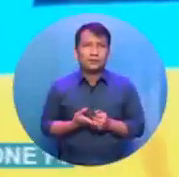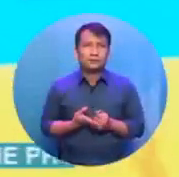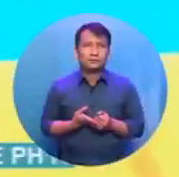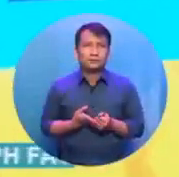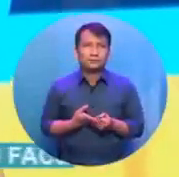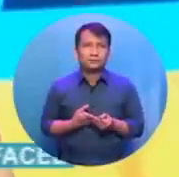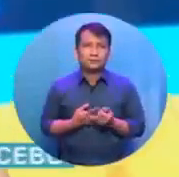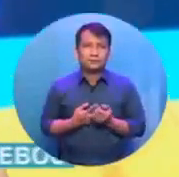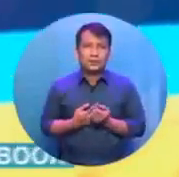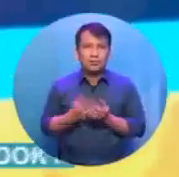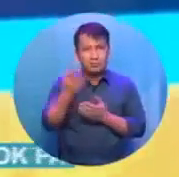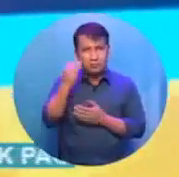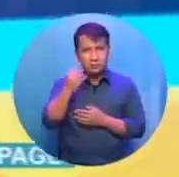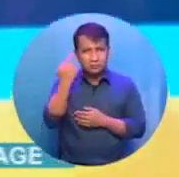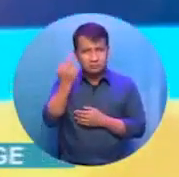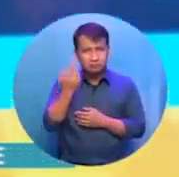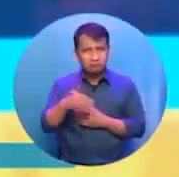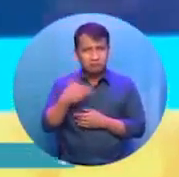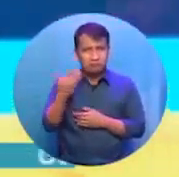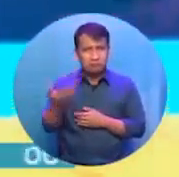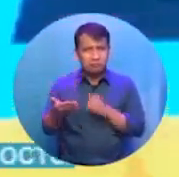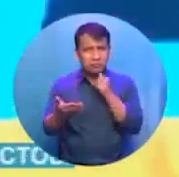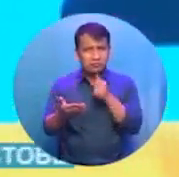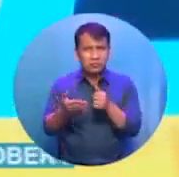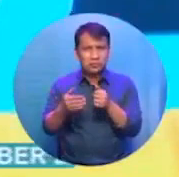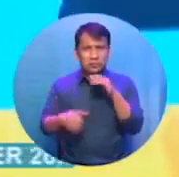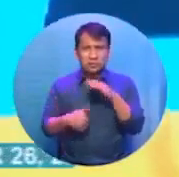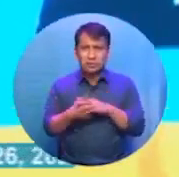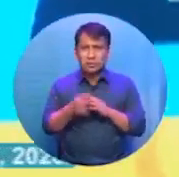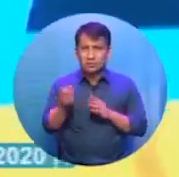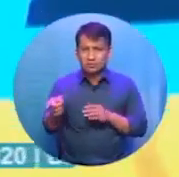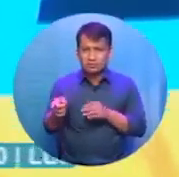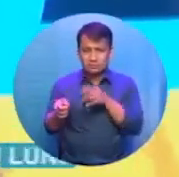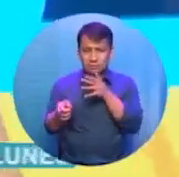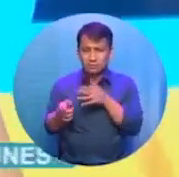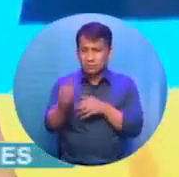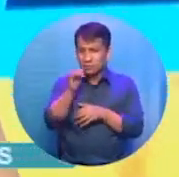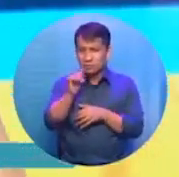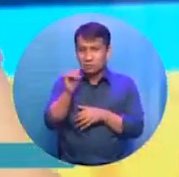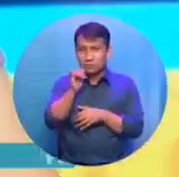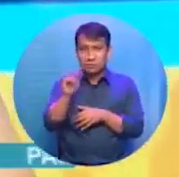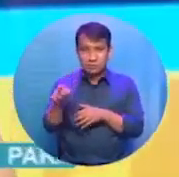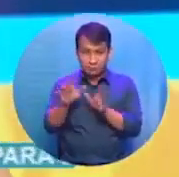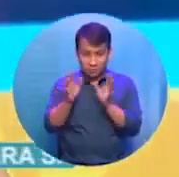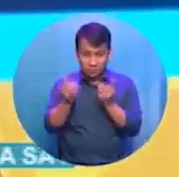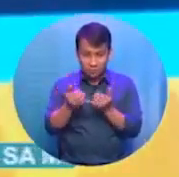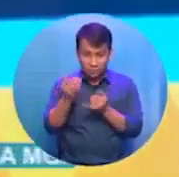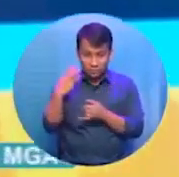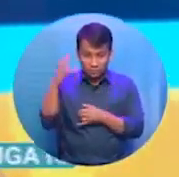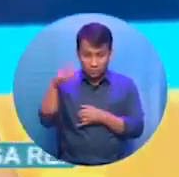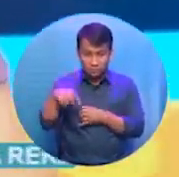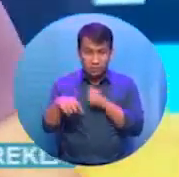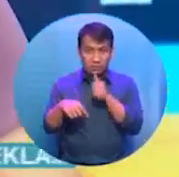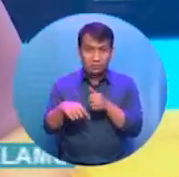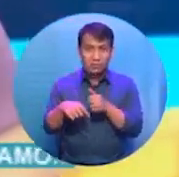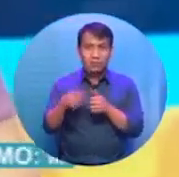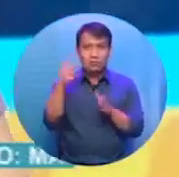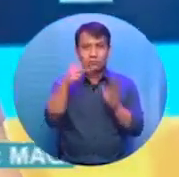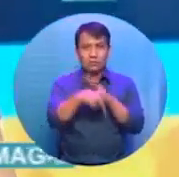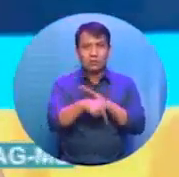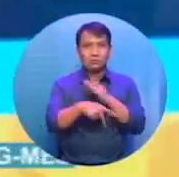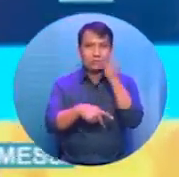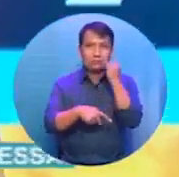Nako, eto talaga ang dahilan kung bakit hindi masyadong nagpapakalasing. Isang barangay chairman sa Pangasinan muntik para makapatay dahil